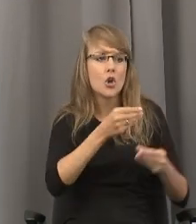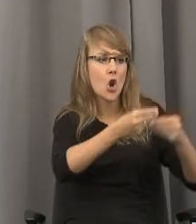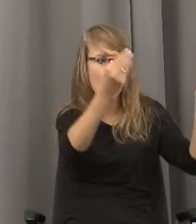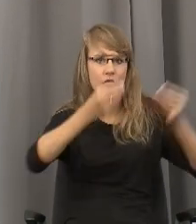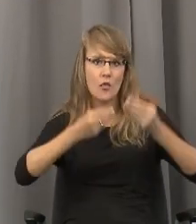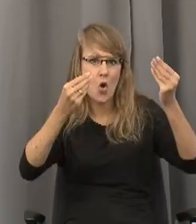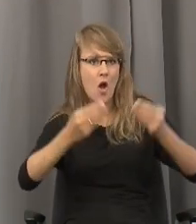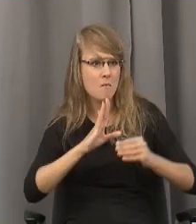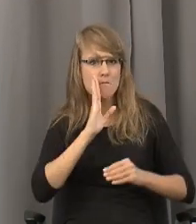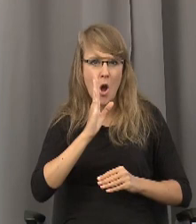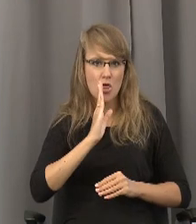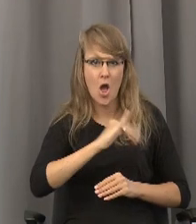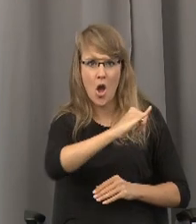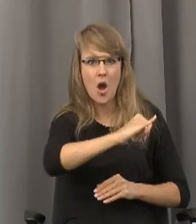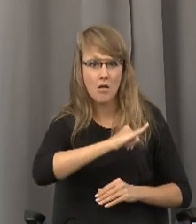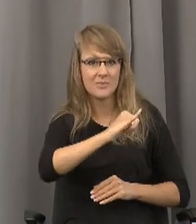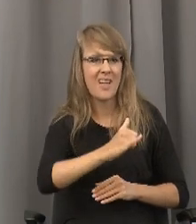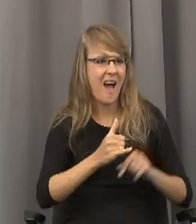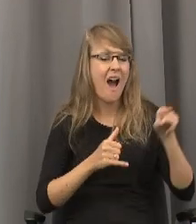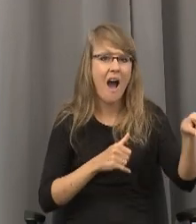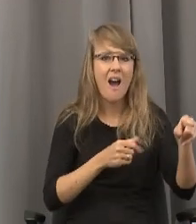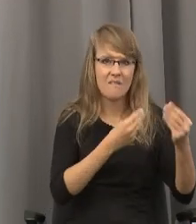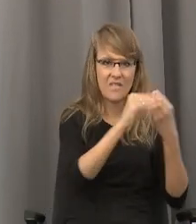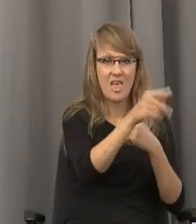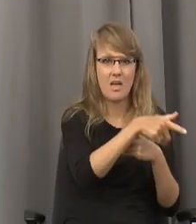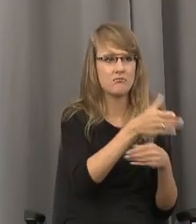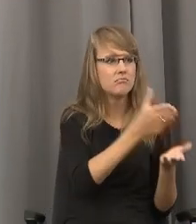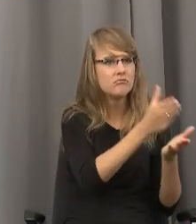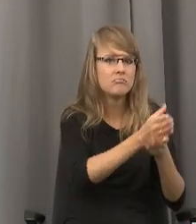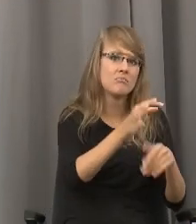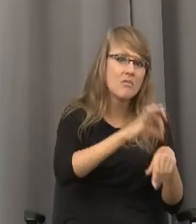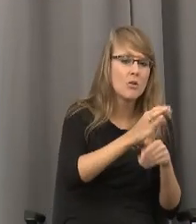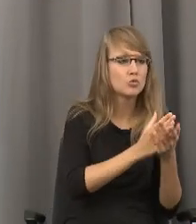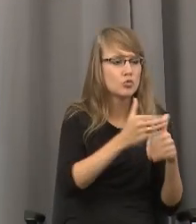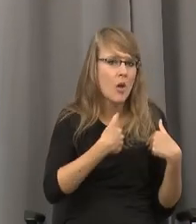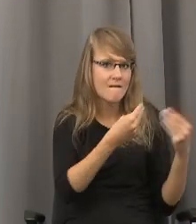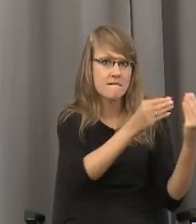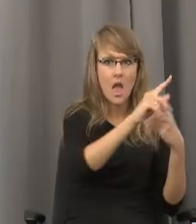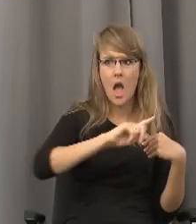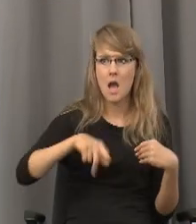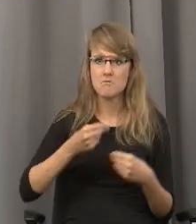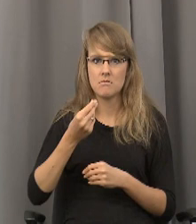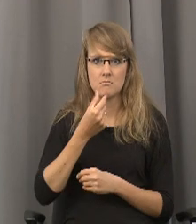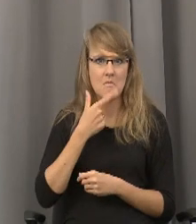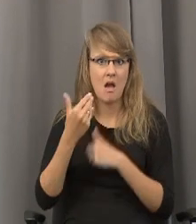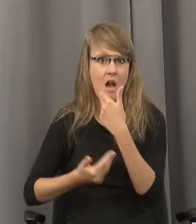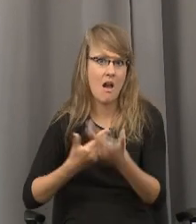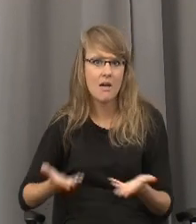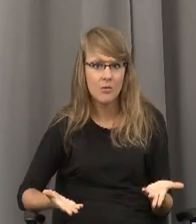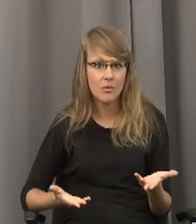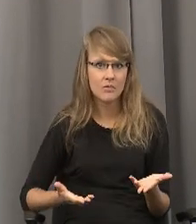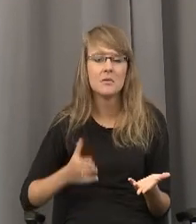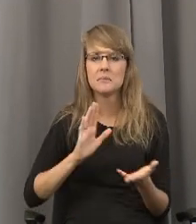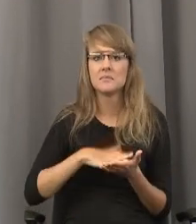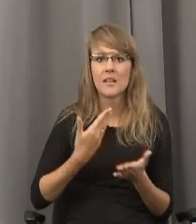cywilizacyjnym. I później nie odpowiadalibyśmy sobie na pytania w stylu, no dobrze, przekażemy dodatkową pulę środków na osoby